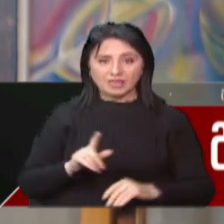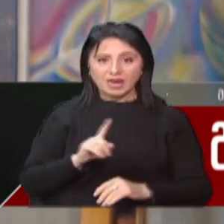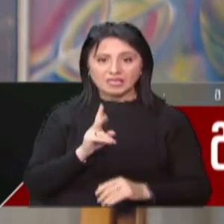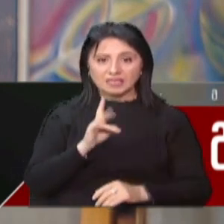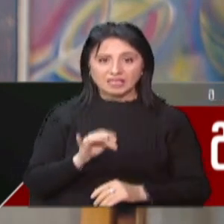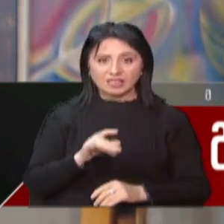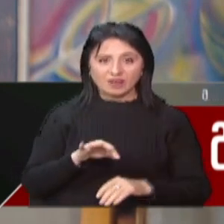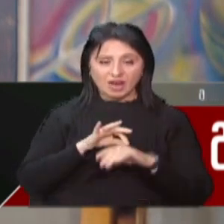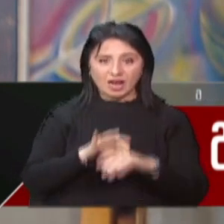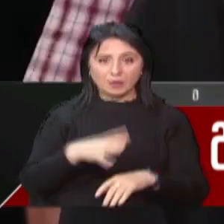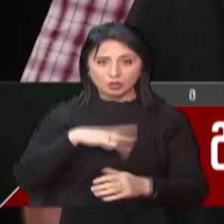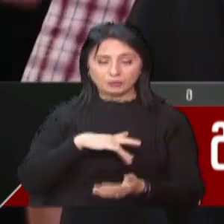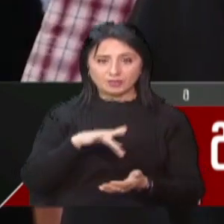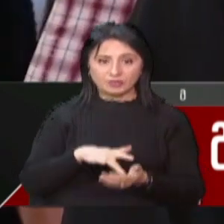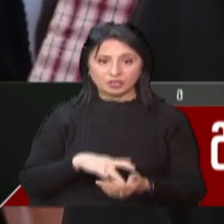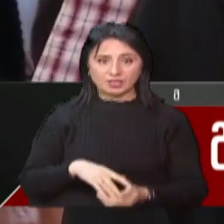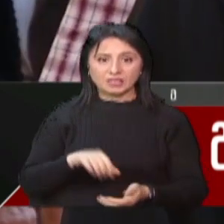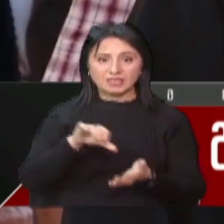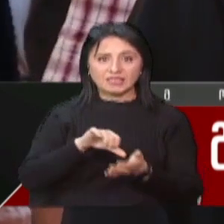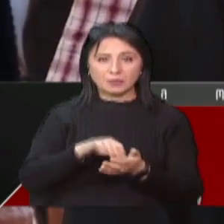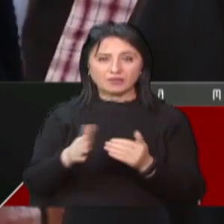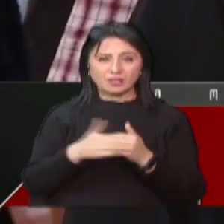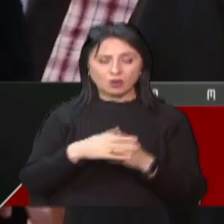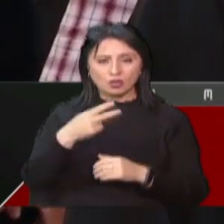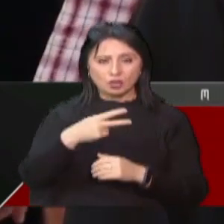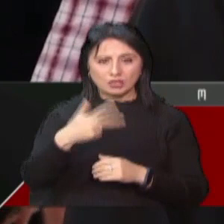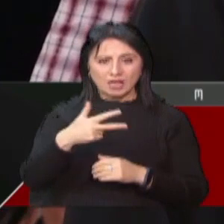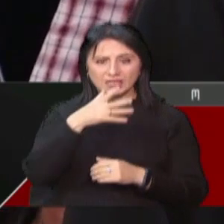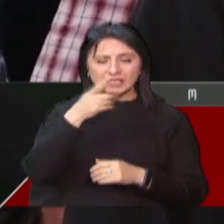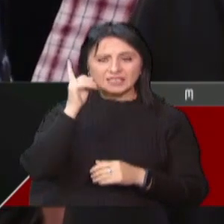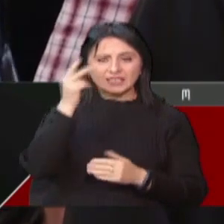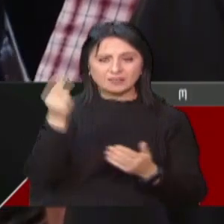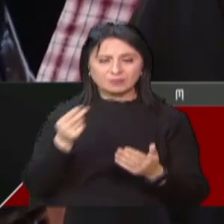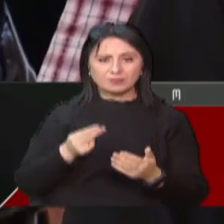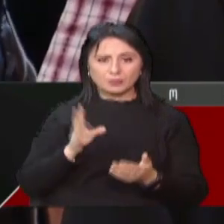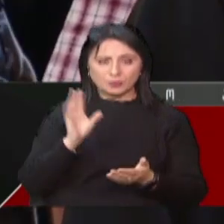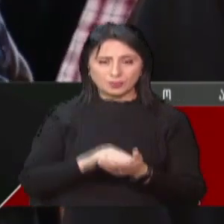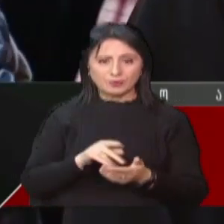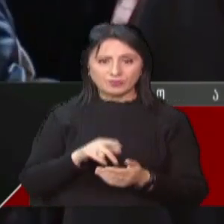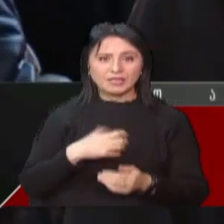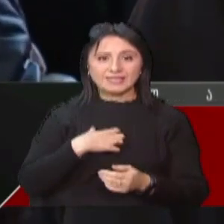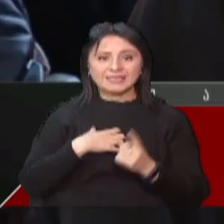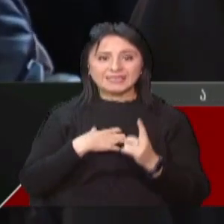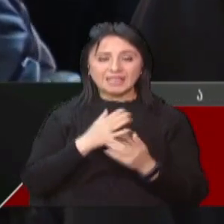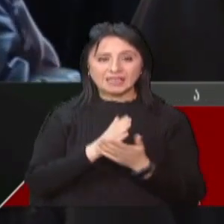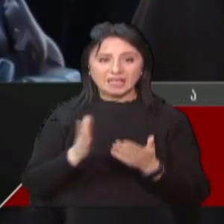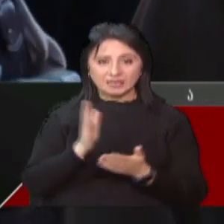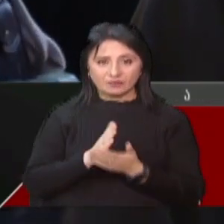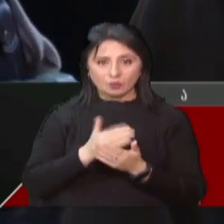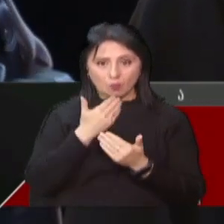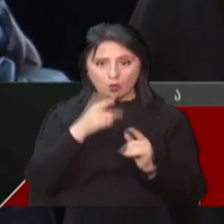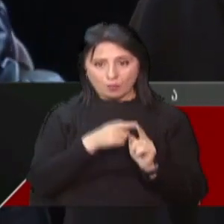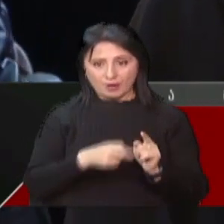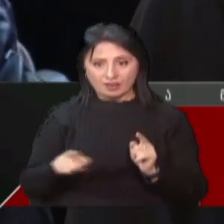კი გამართულა თბილისში. წარმოდგენილია დაახლოებით 20-30 წლის ნამუშევრები, მაგრამ ძირითადი ნაწილი არის